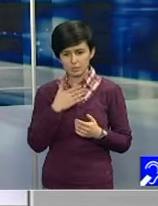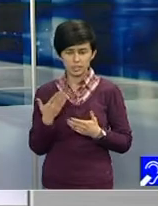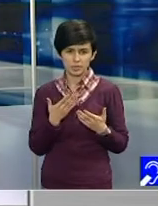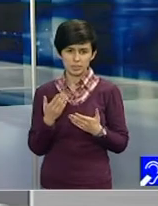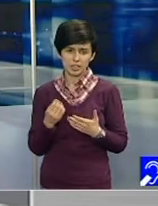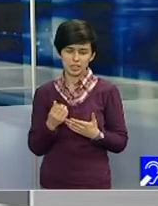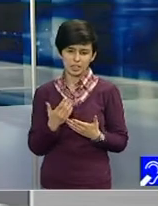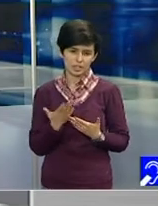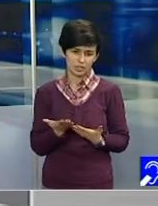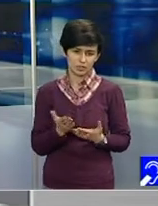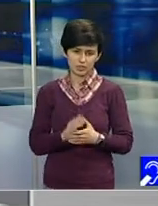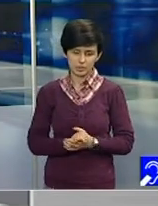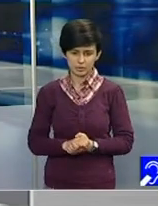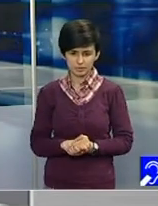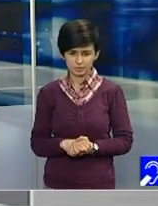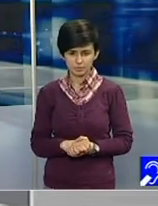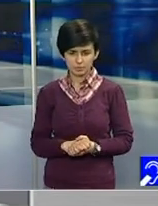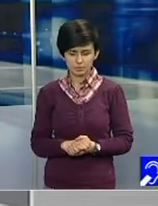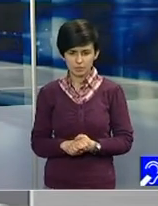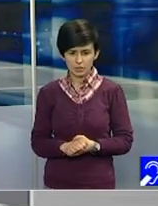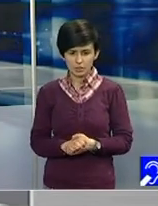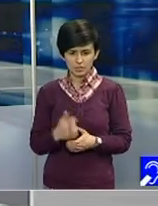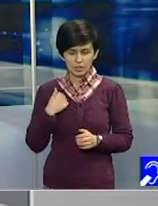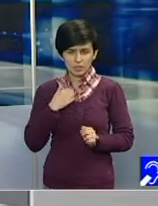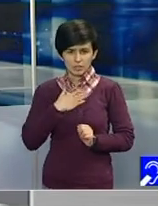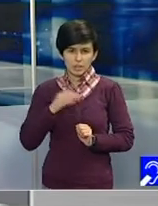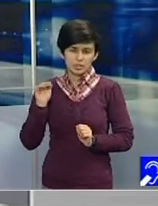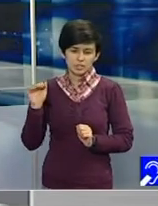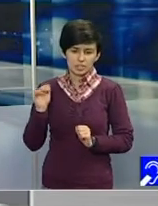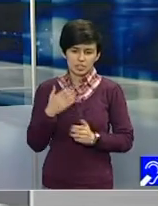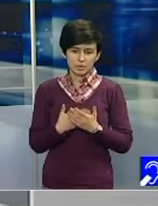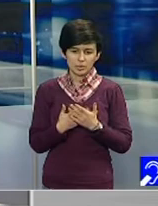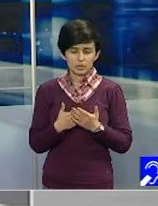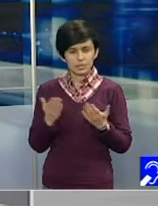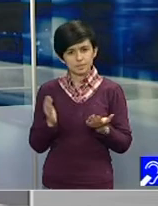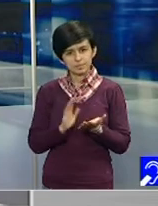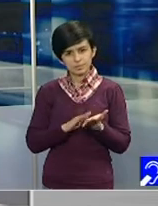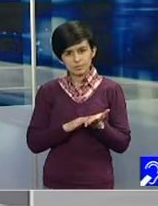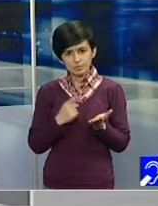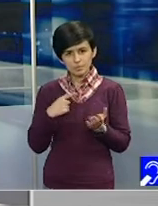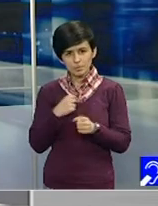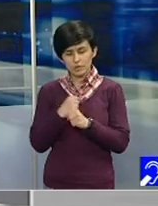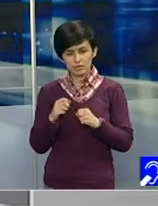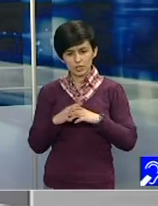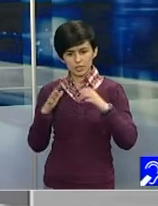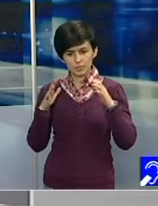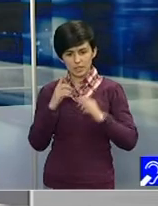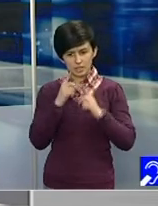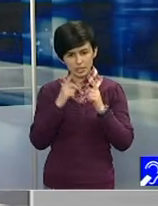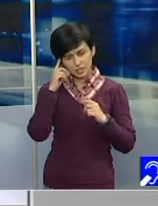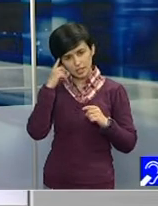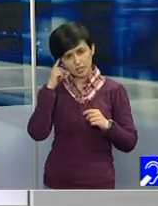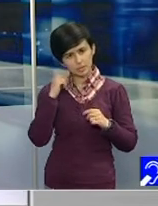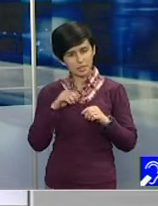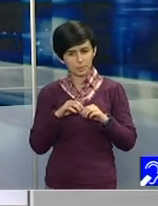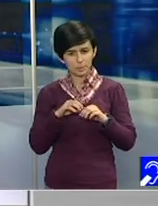chiar joc. Chiar vreau să te întreb și despre acest lucru, pentru că motivația e foarte mare având în vedere sumele pe care voi le avansați ca premii.